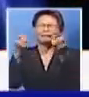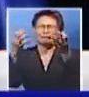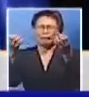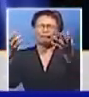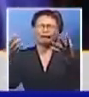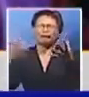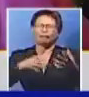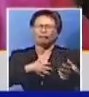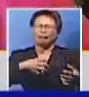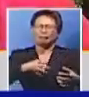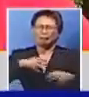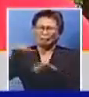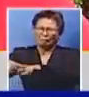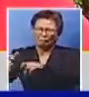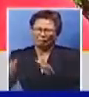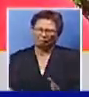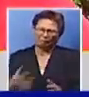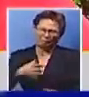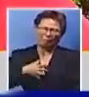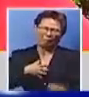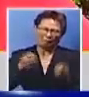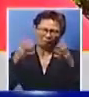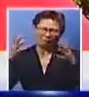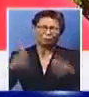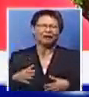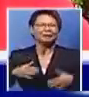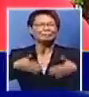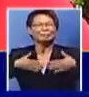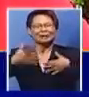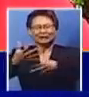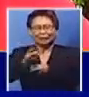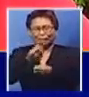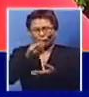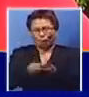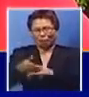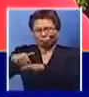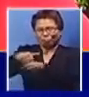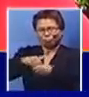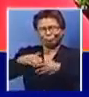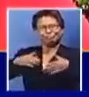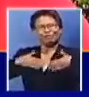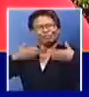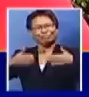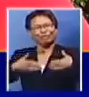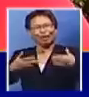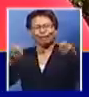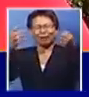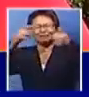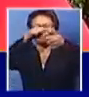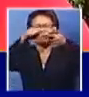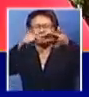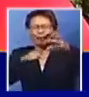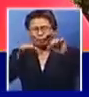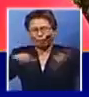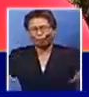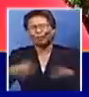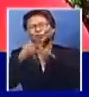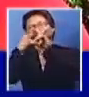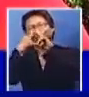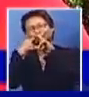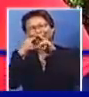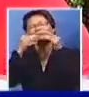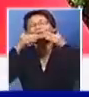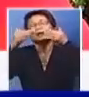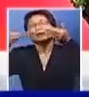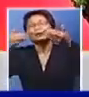timbul rungutan daripada peneroka. Ya, rasa sangat gembira lah dapat duit tu. Adalah benda yang saya nak buat. Rahsia. Terima